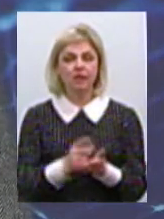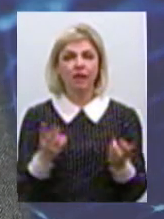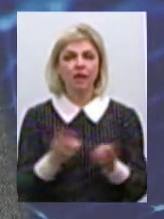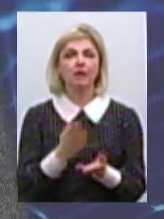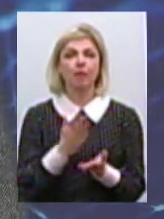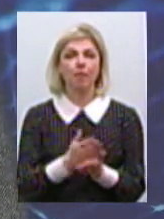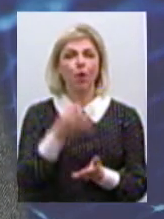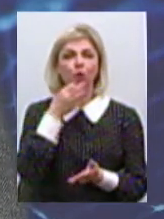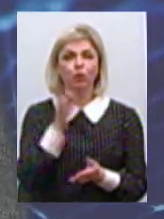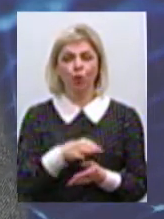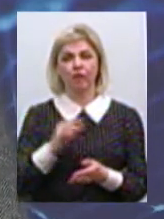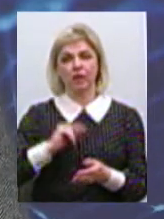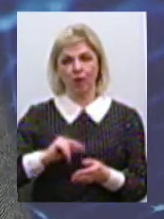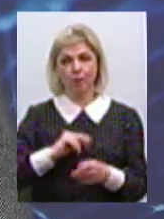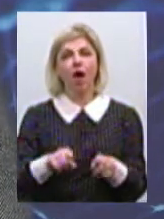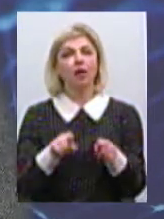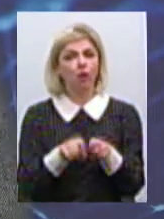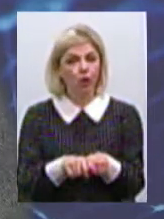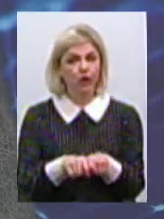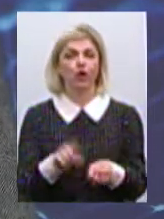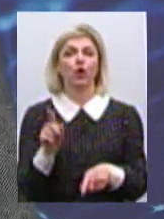досвід роботи аналогічний,